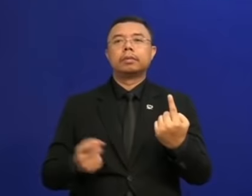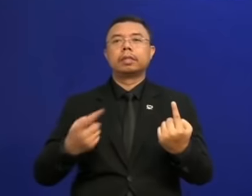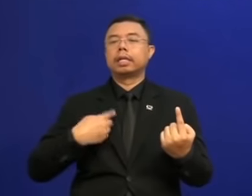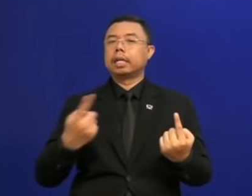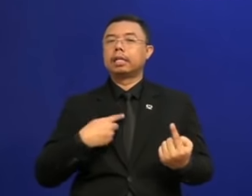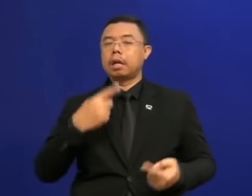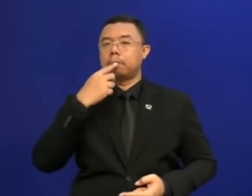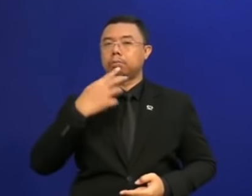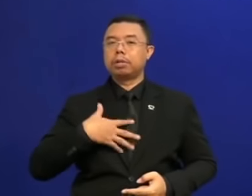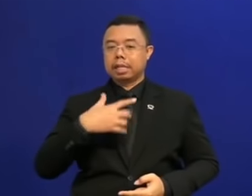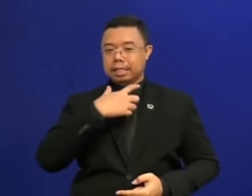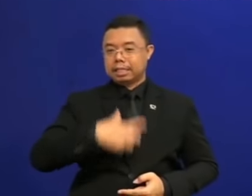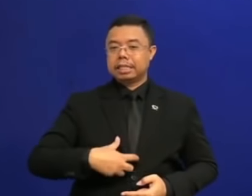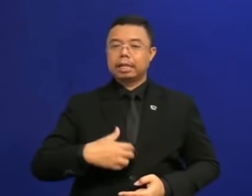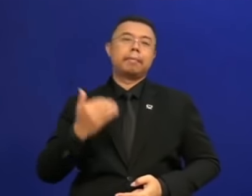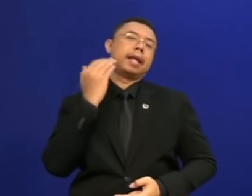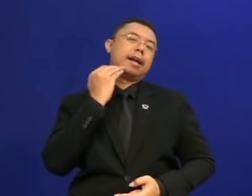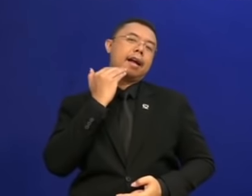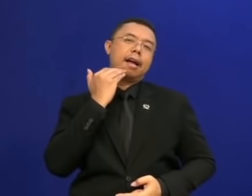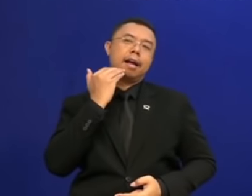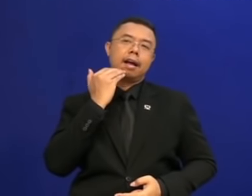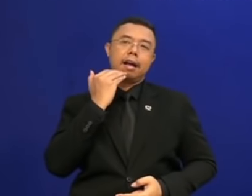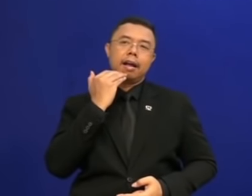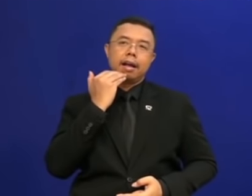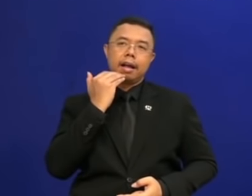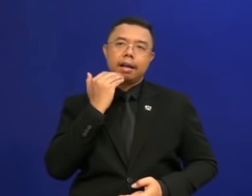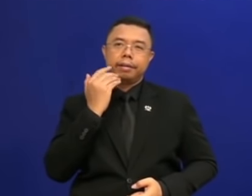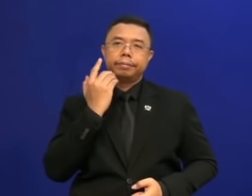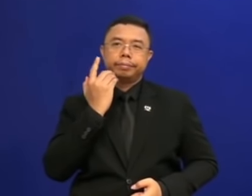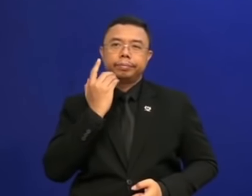kita memiliki sikap berjaga-jaga.